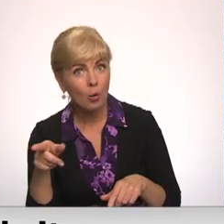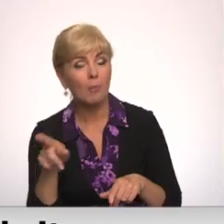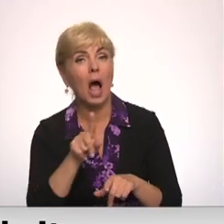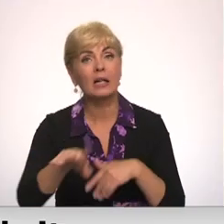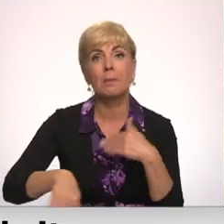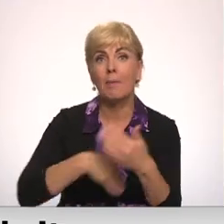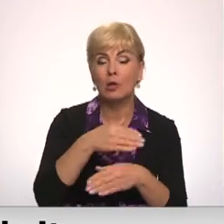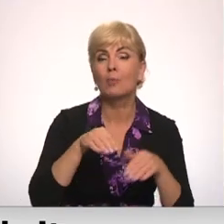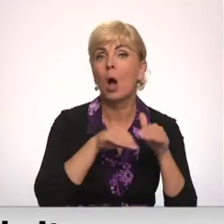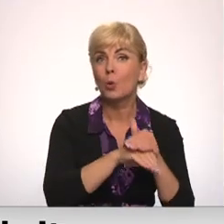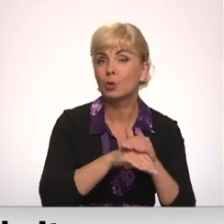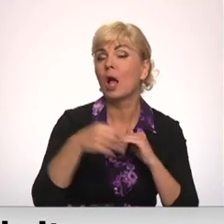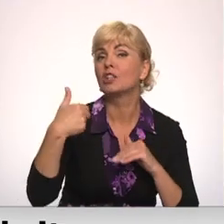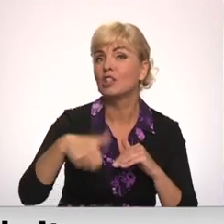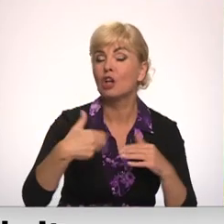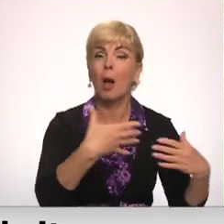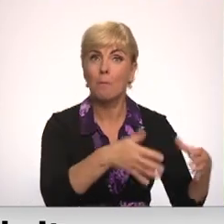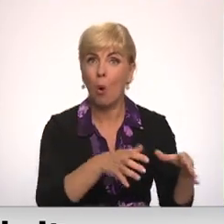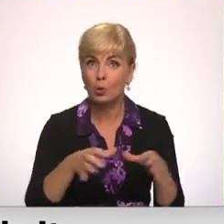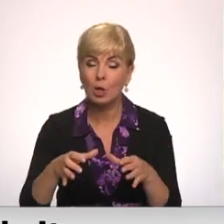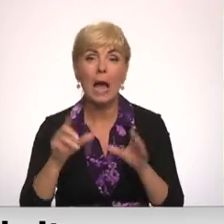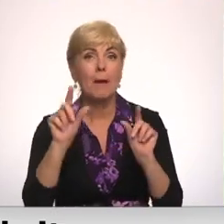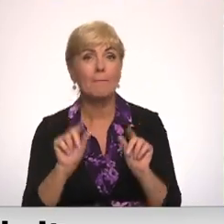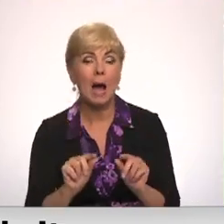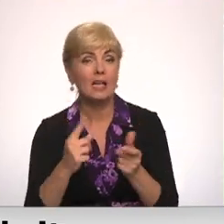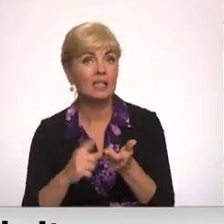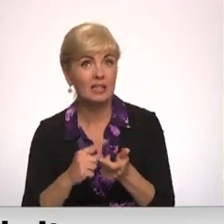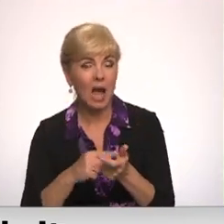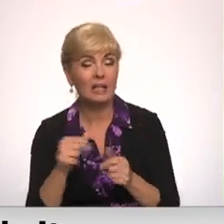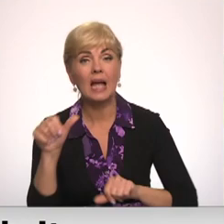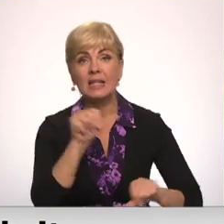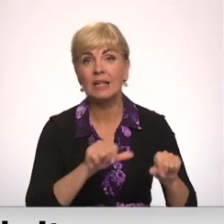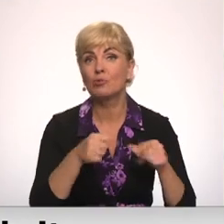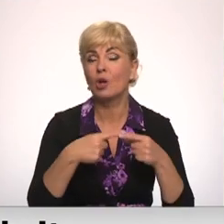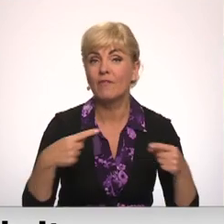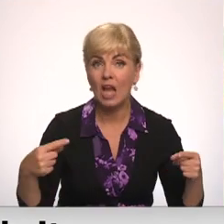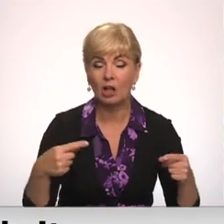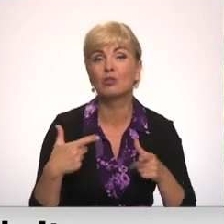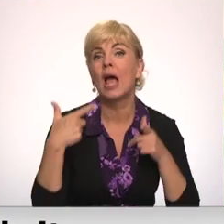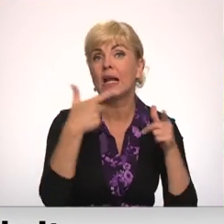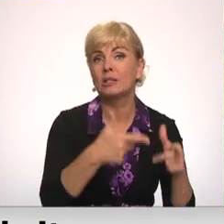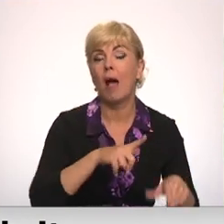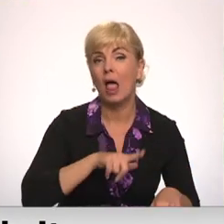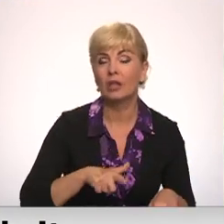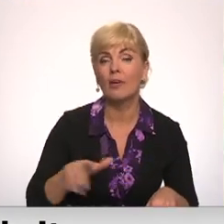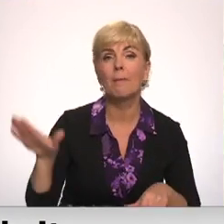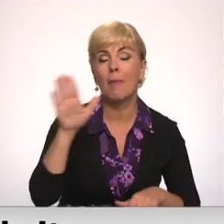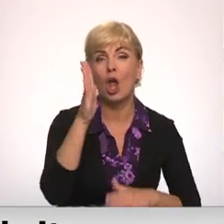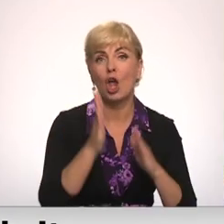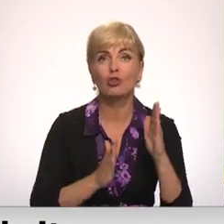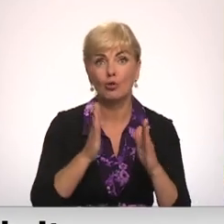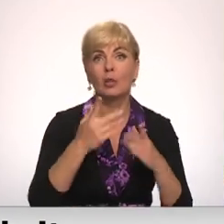maisījumi uzglabāti 60 mucās. Mazākā apjomā ik pa laikam ķīmiskas vielas atrod izmestas Latvijas valsts mežu